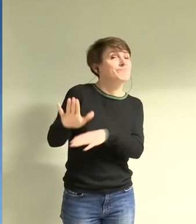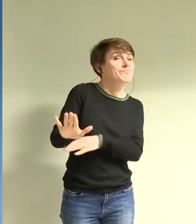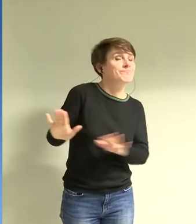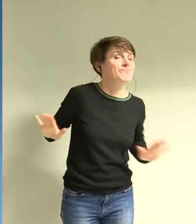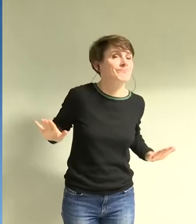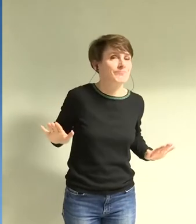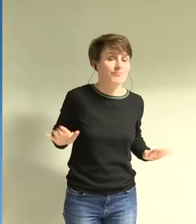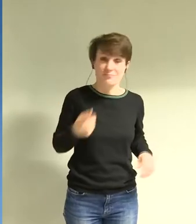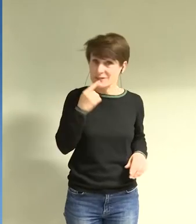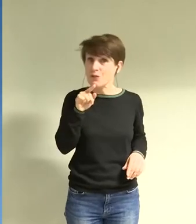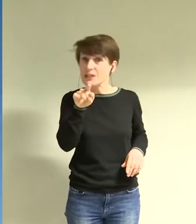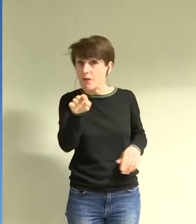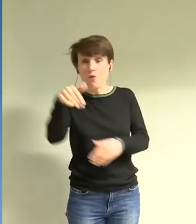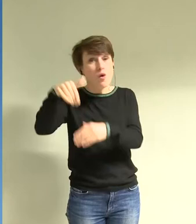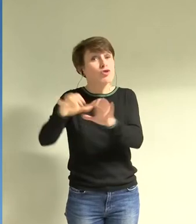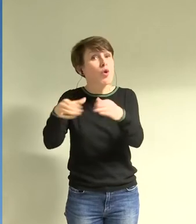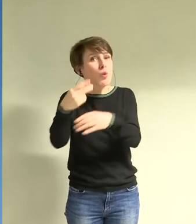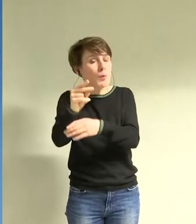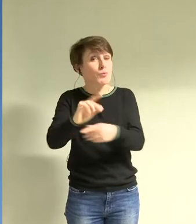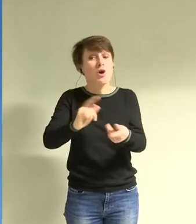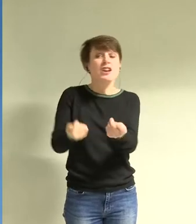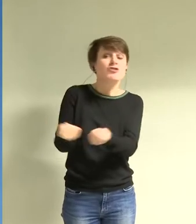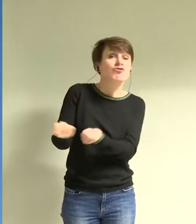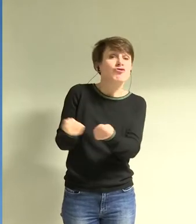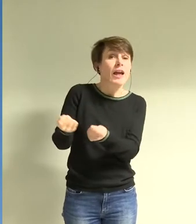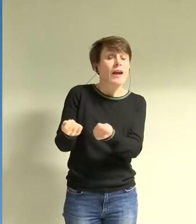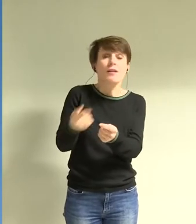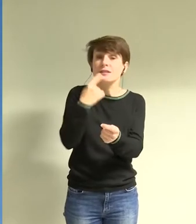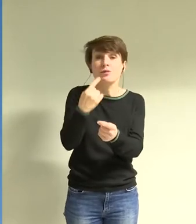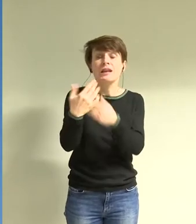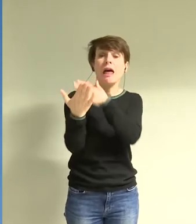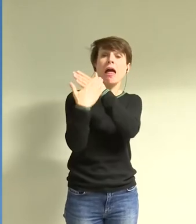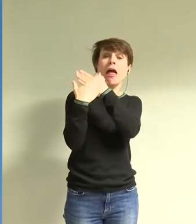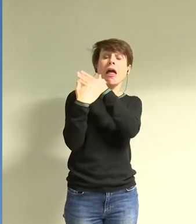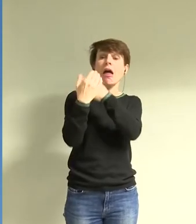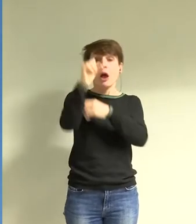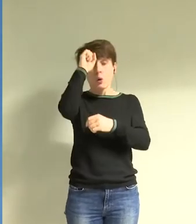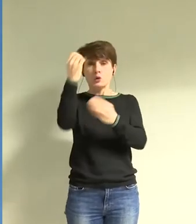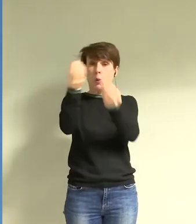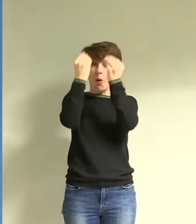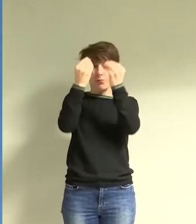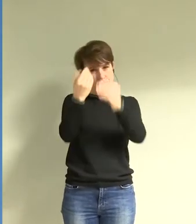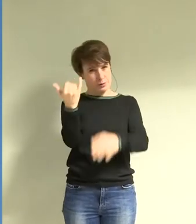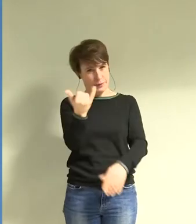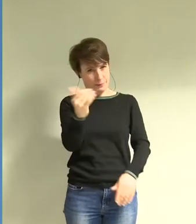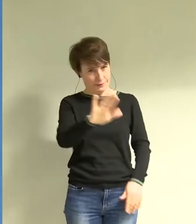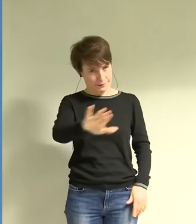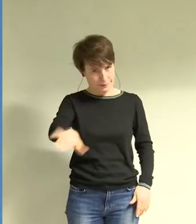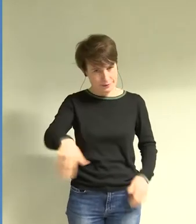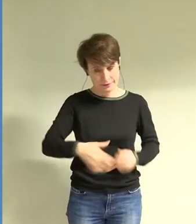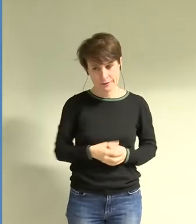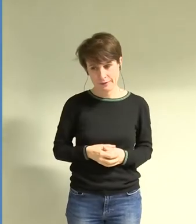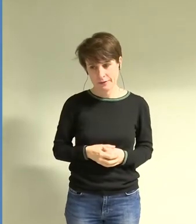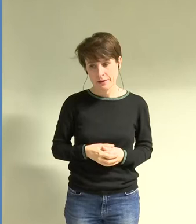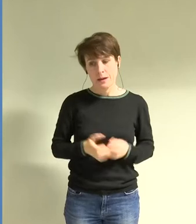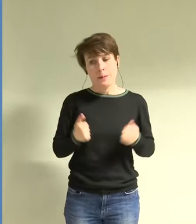d'abord gérer ça sérieusement avant de donner des leçons rhône de nous donner des leçons simplement nous voulons